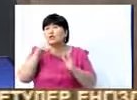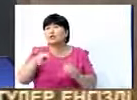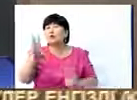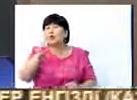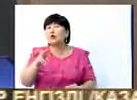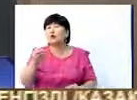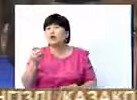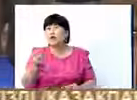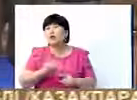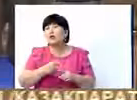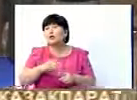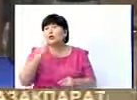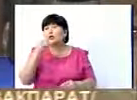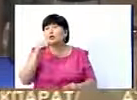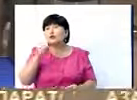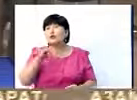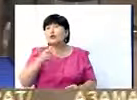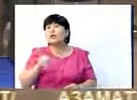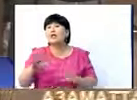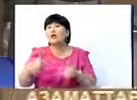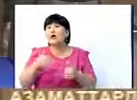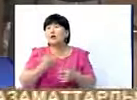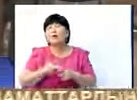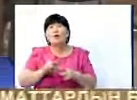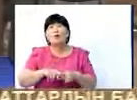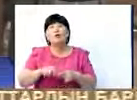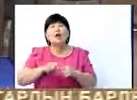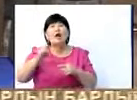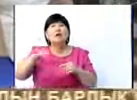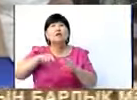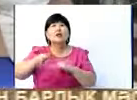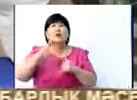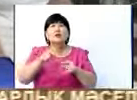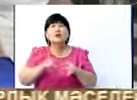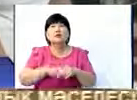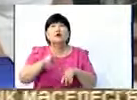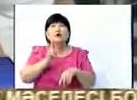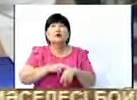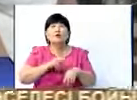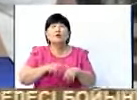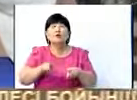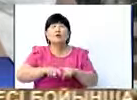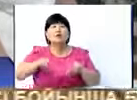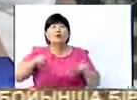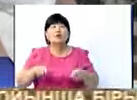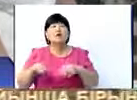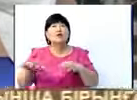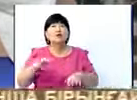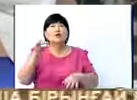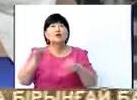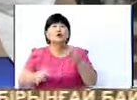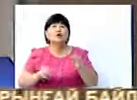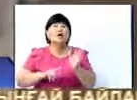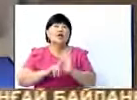астам қаржыны, сондай-ақ 300 мың теңгені қолды етеді. Алайда олар алысқа кете алмады, құқық қорғау органдарымен құрықталып, істері сотқа